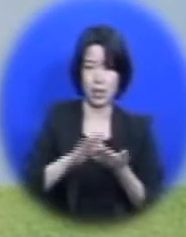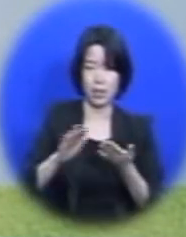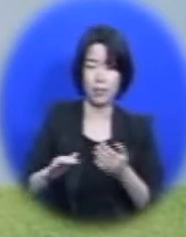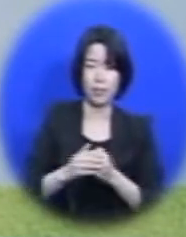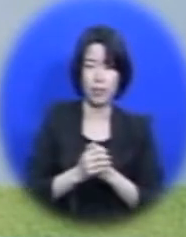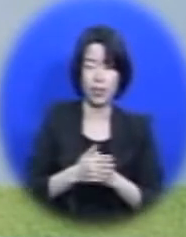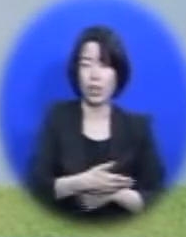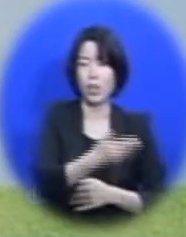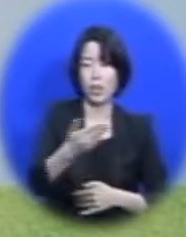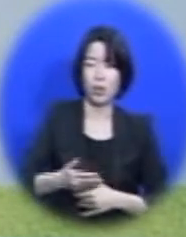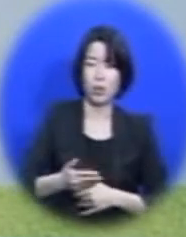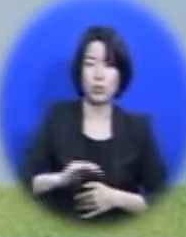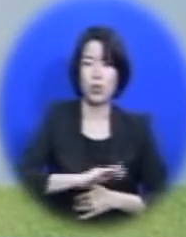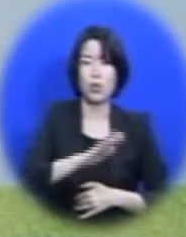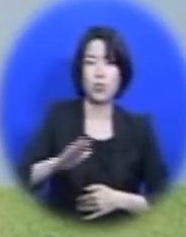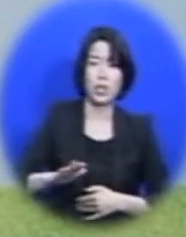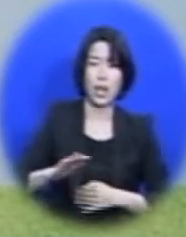여러분, 우리가